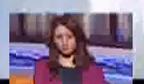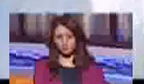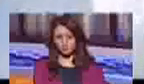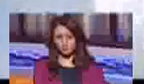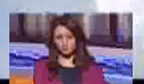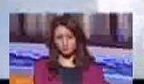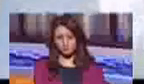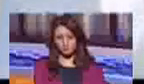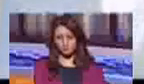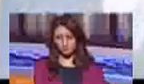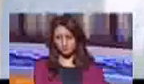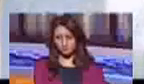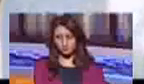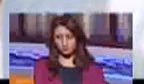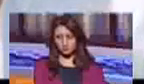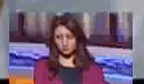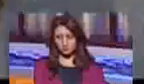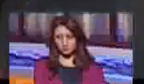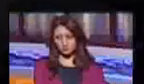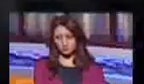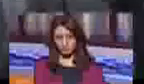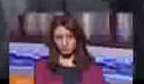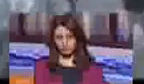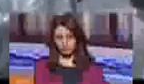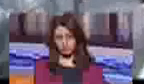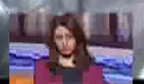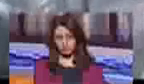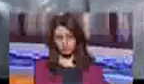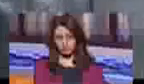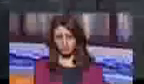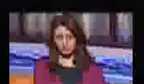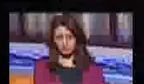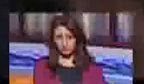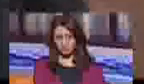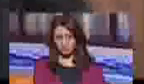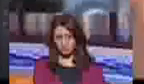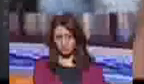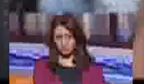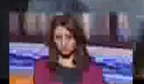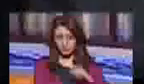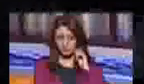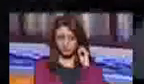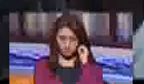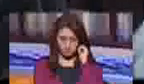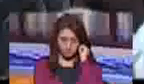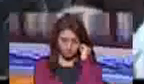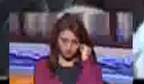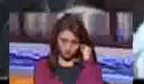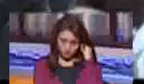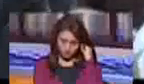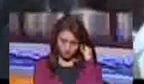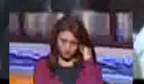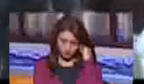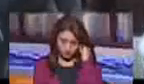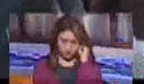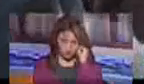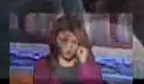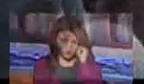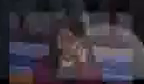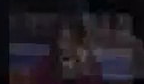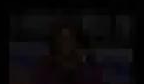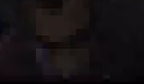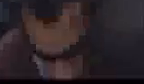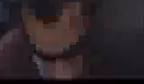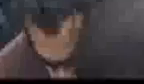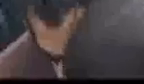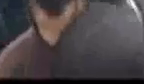بلادي يا بلادي أنا بحبك، يا بلادي يا